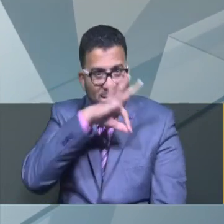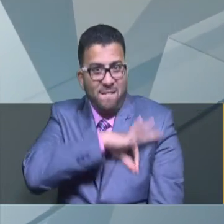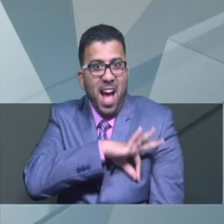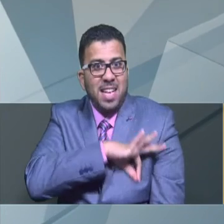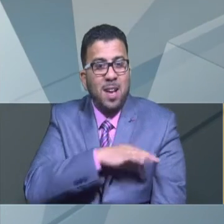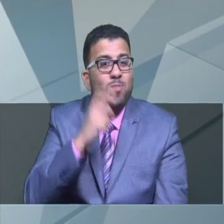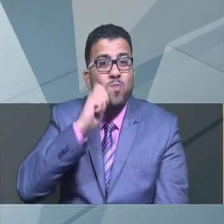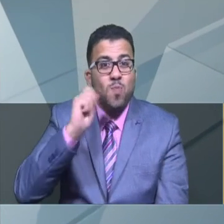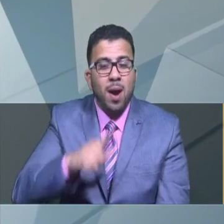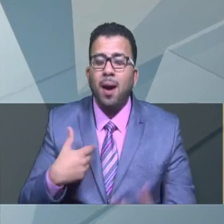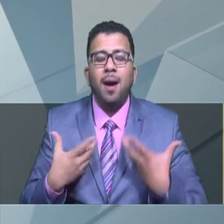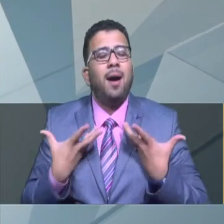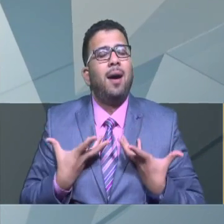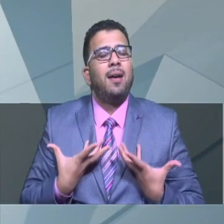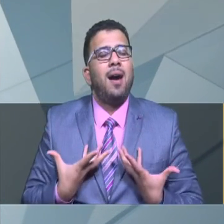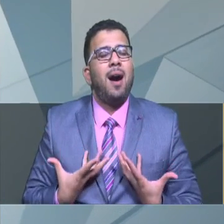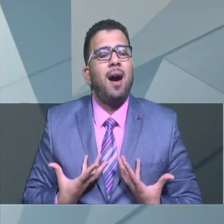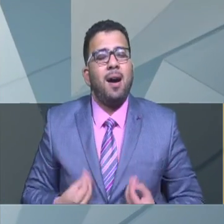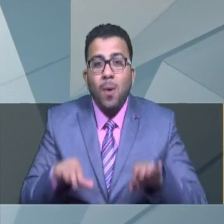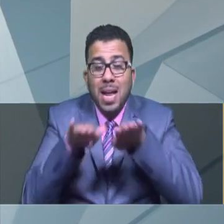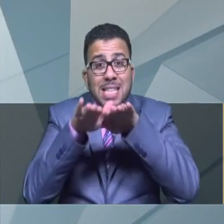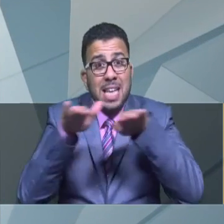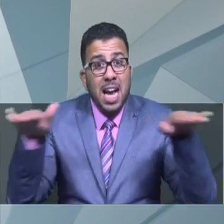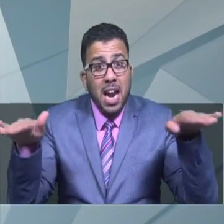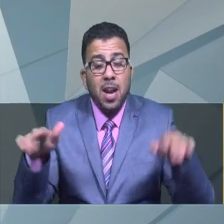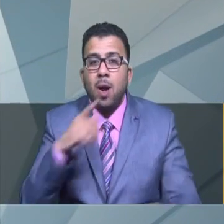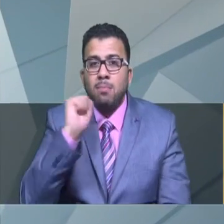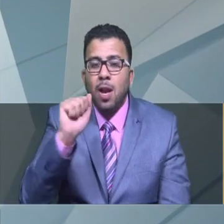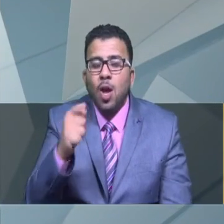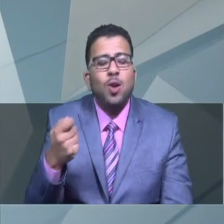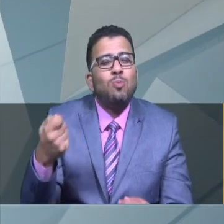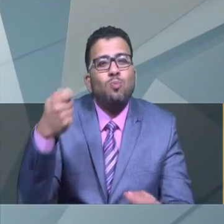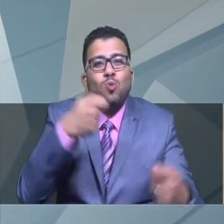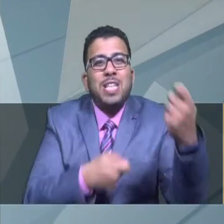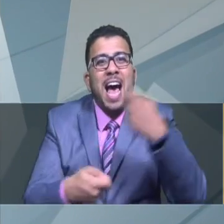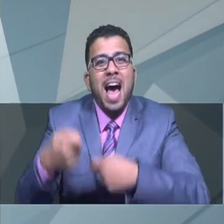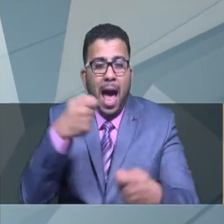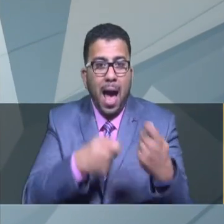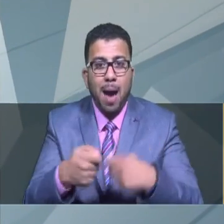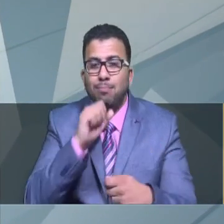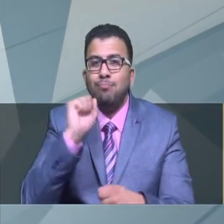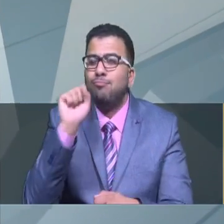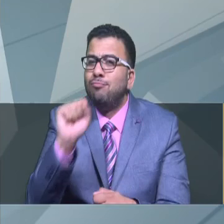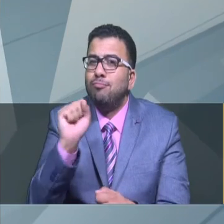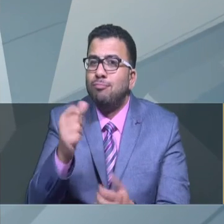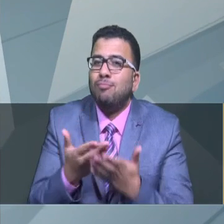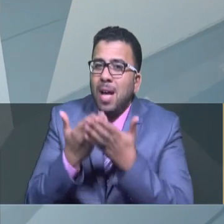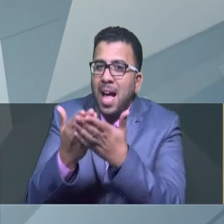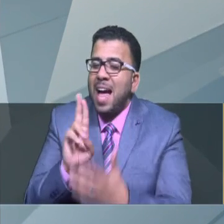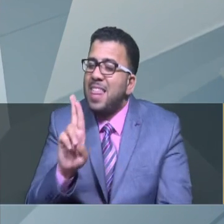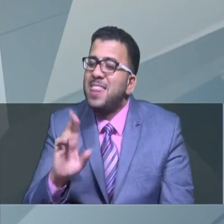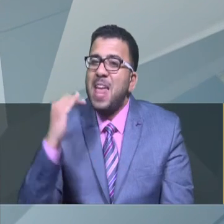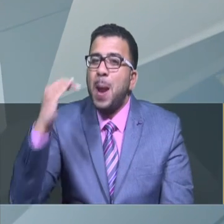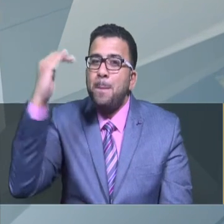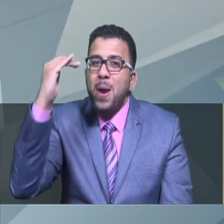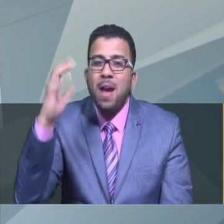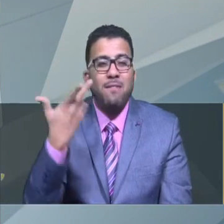يعني وبالراحة والاستقرار على الشخص، وبالتالي يساهم في العملية التنموية في